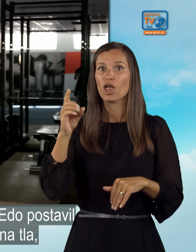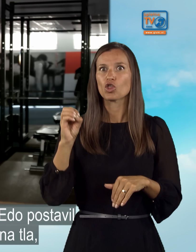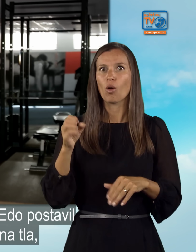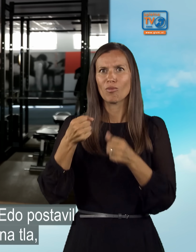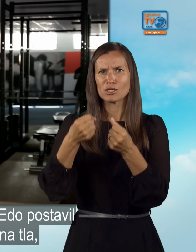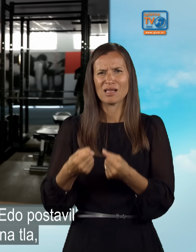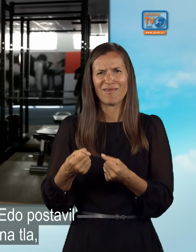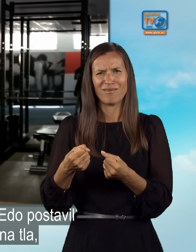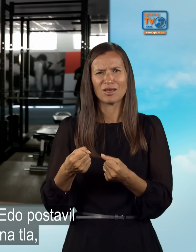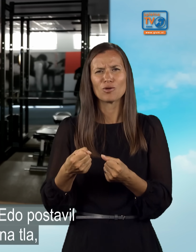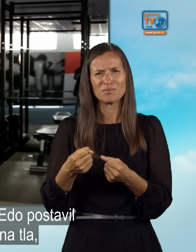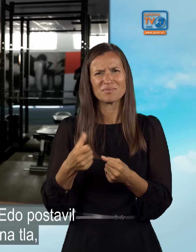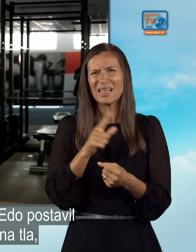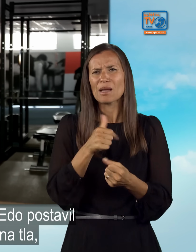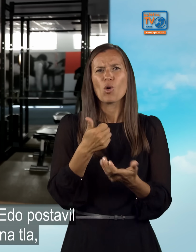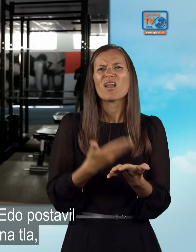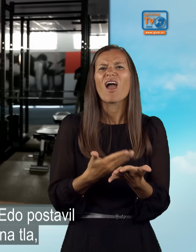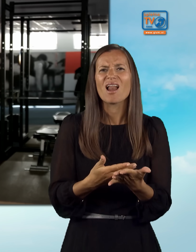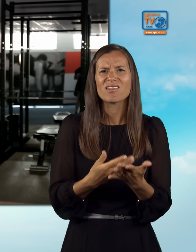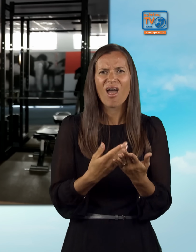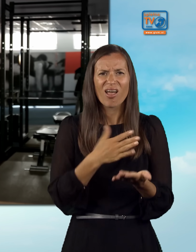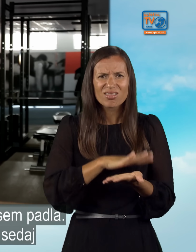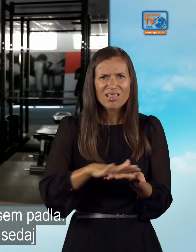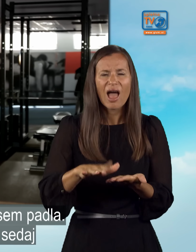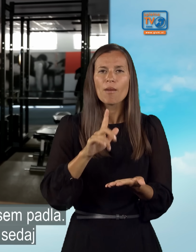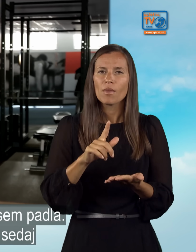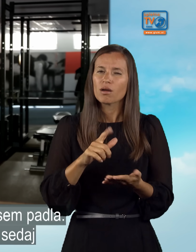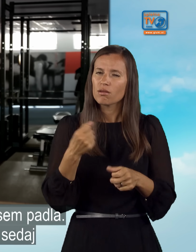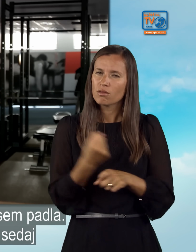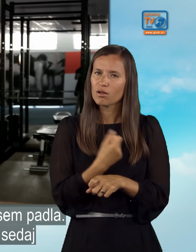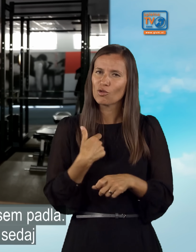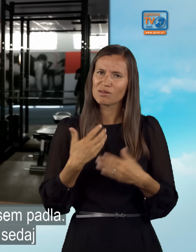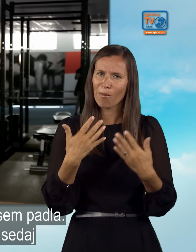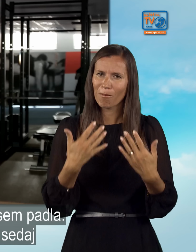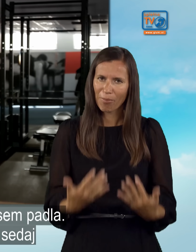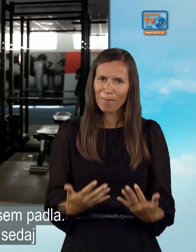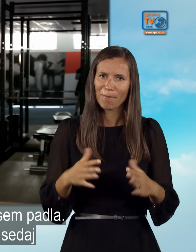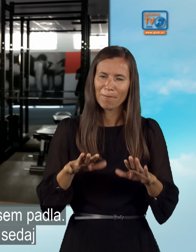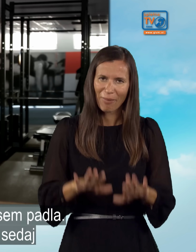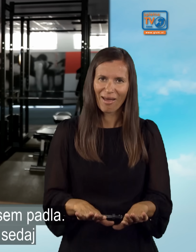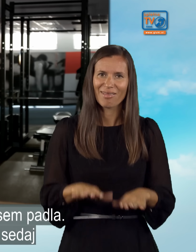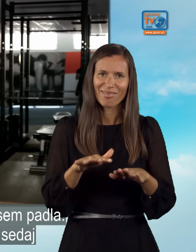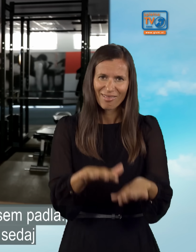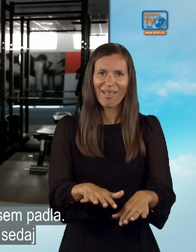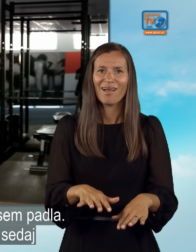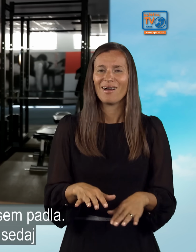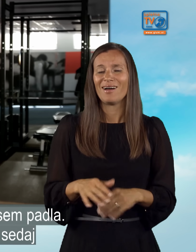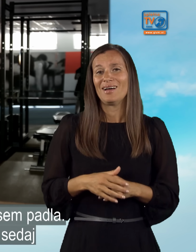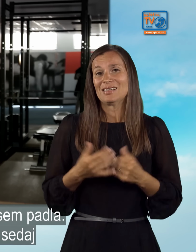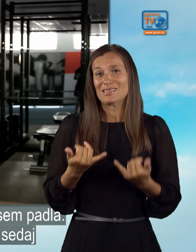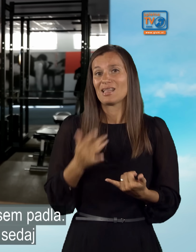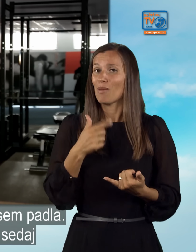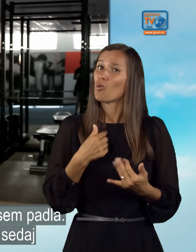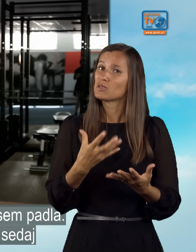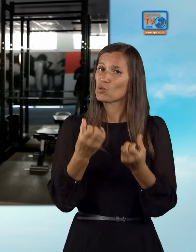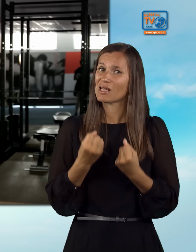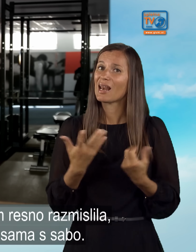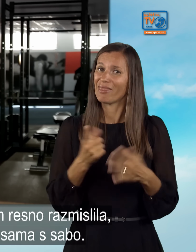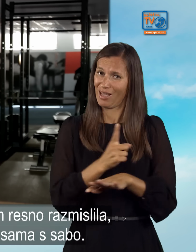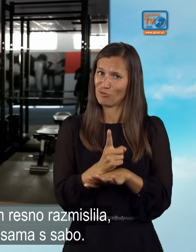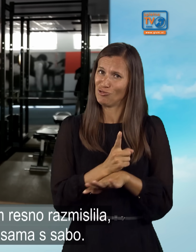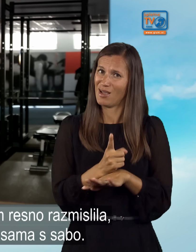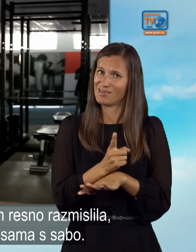Edo postavil ne sem na realna tla, ampak precej trdno sem padla, ne sem se postavila. Tako da zdaj si bom jaz